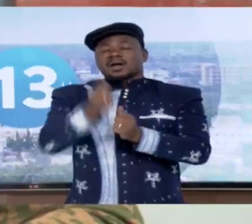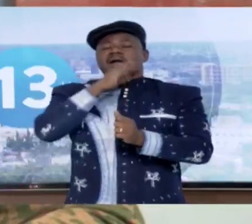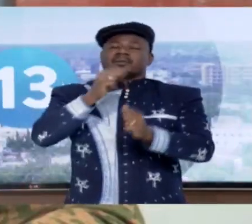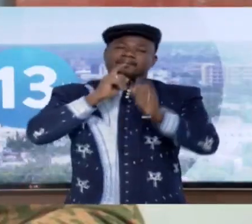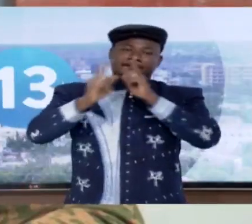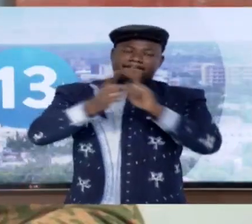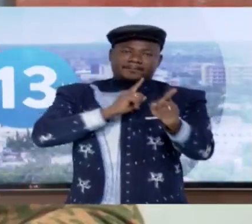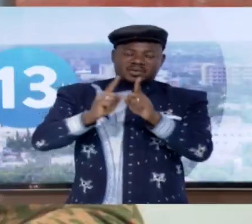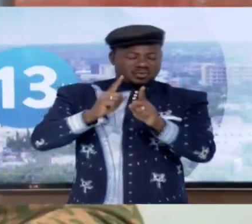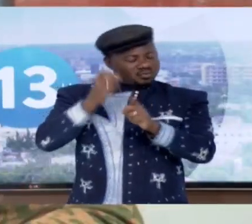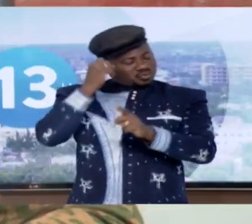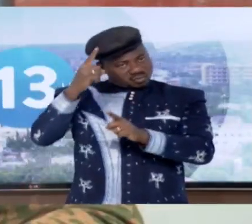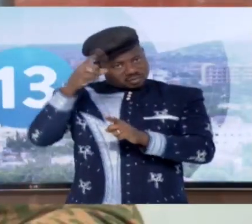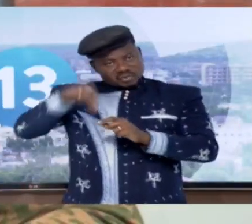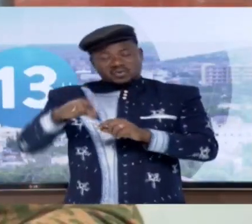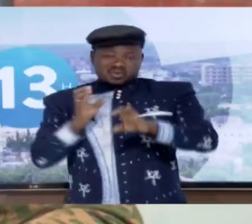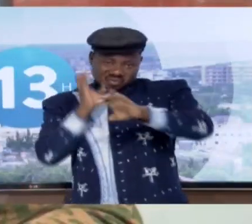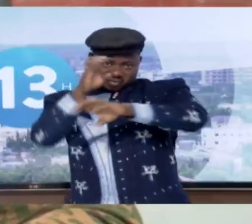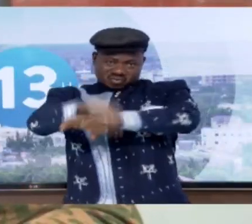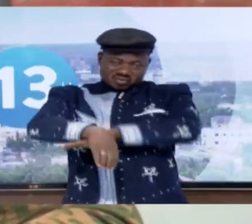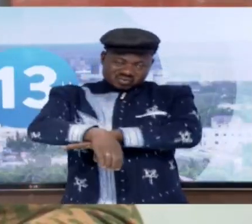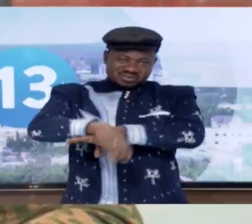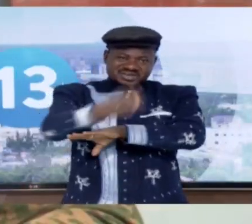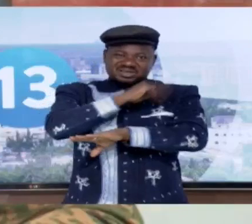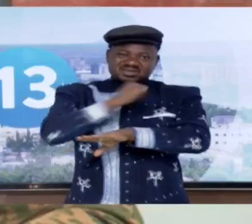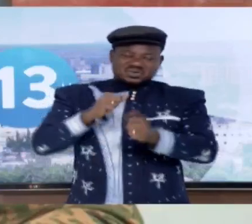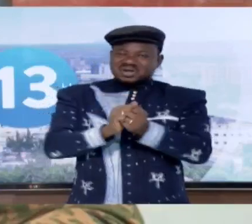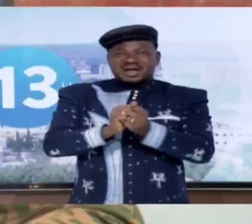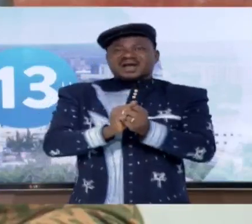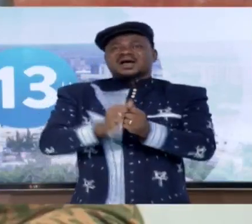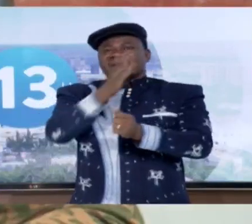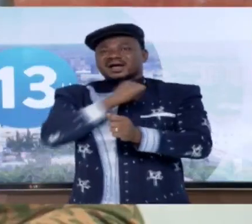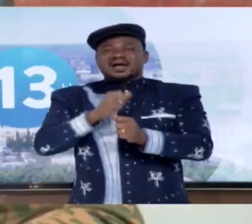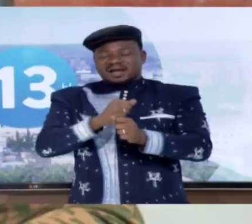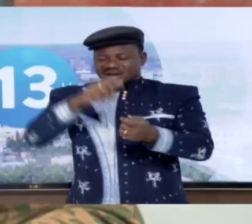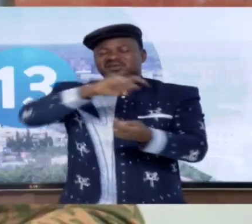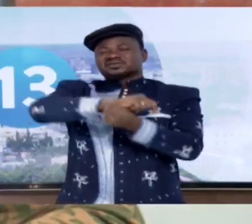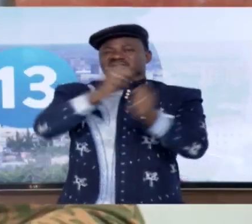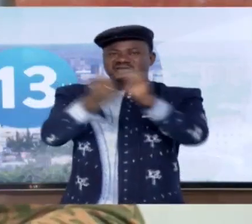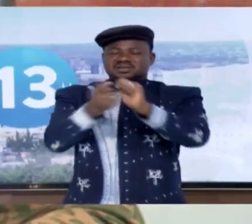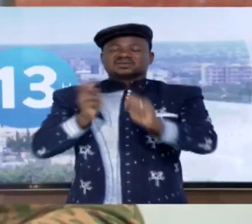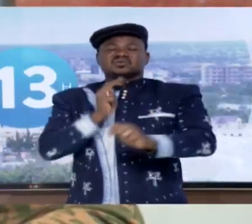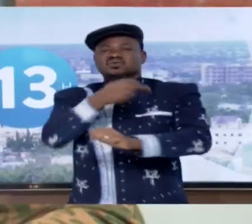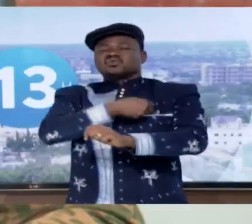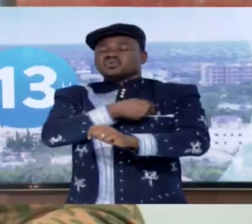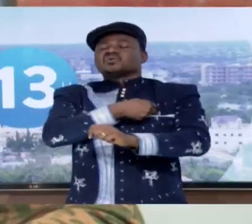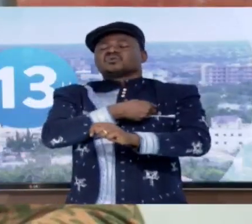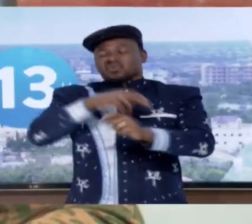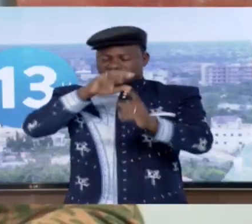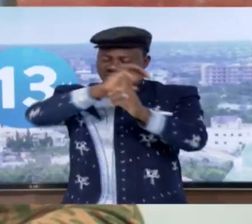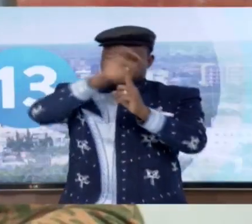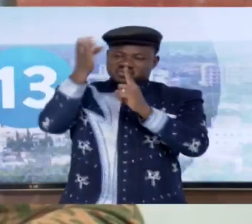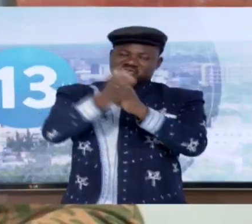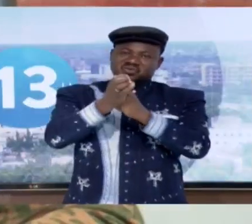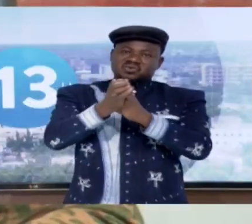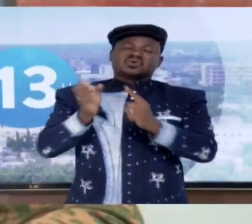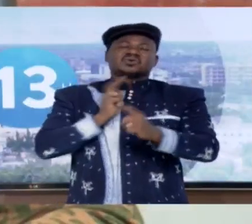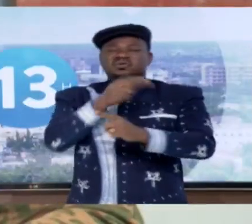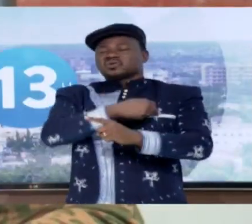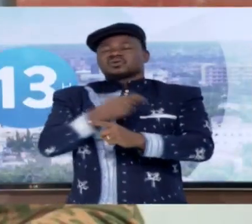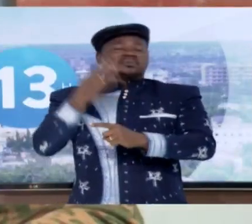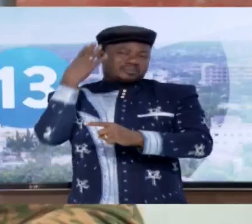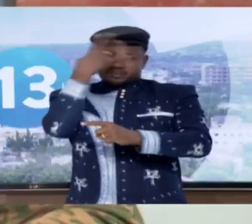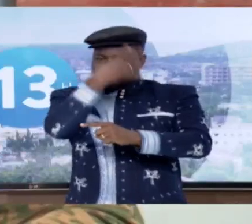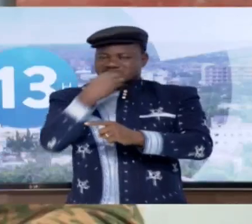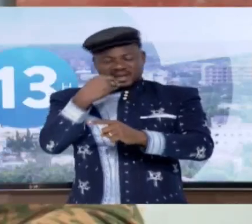que la colonisation nous a déracinés. Nous avons perdu notre culture. Notre belle culture qui nous enseigne la paix,